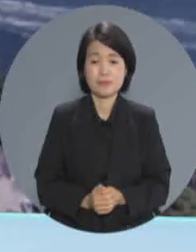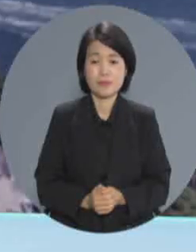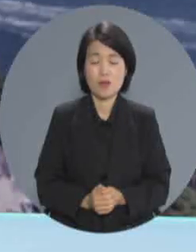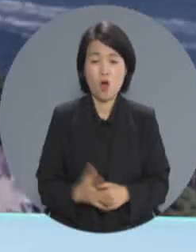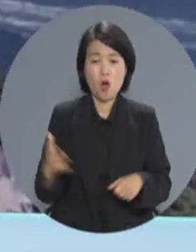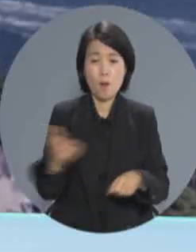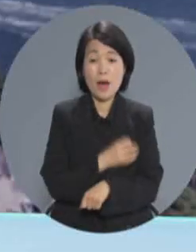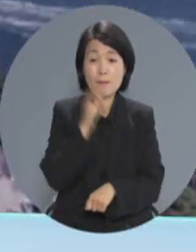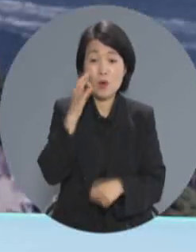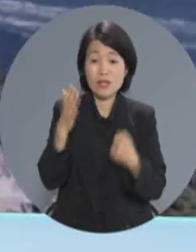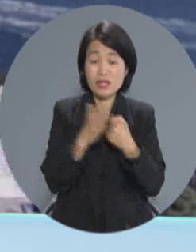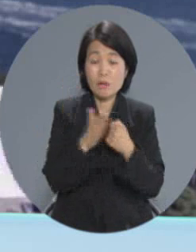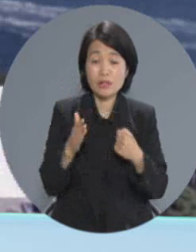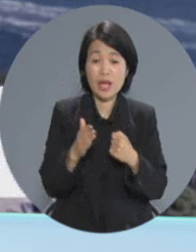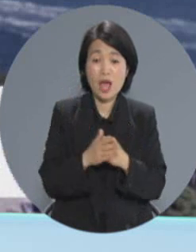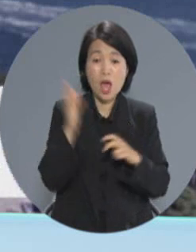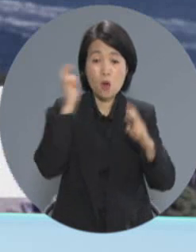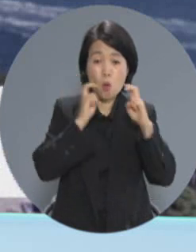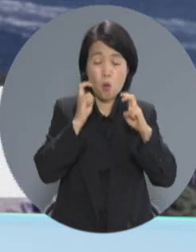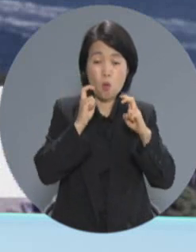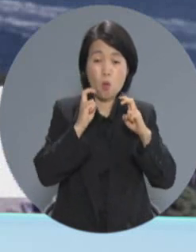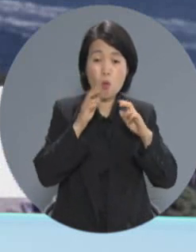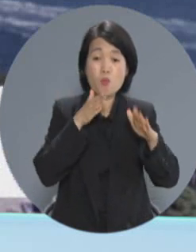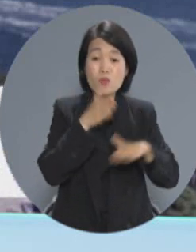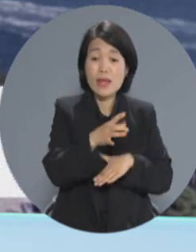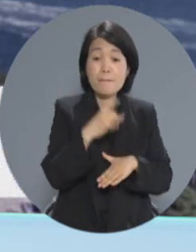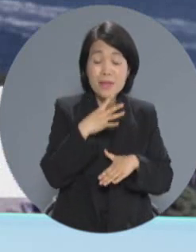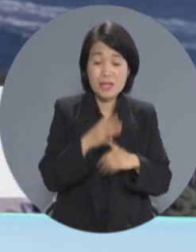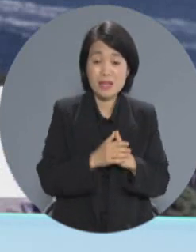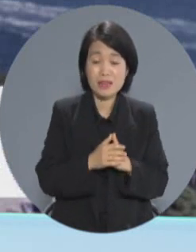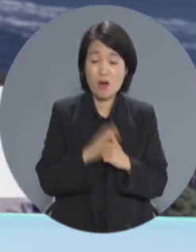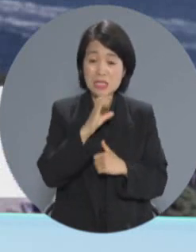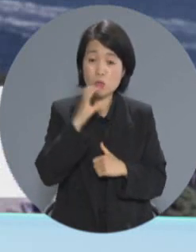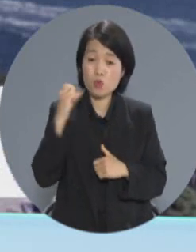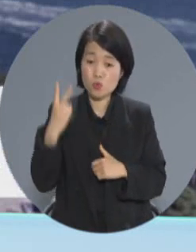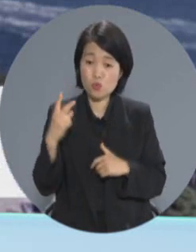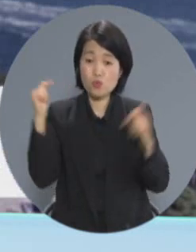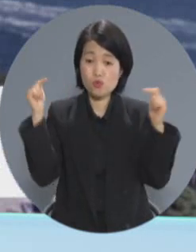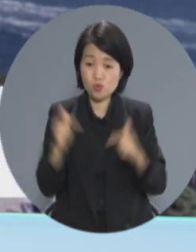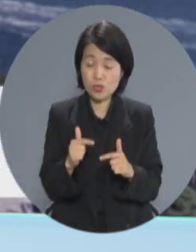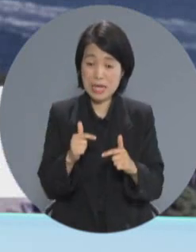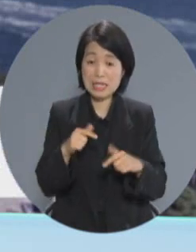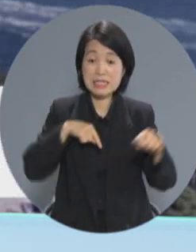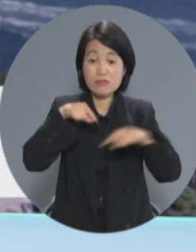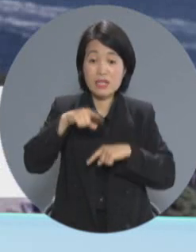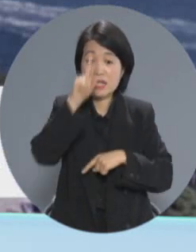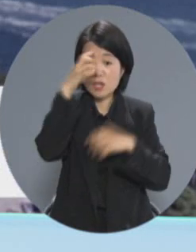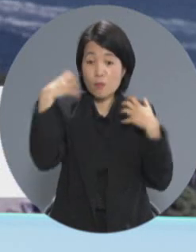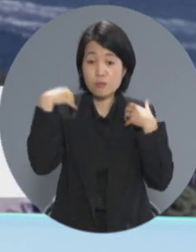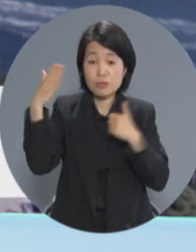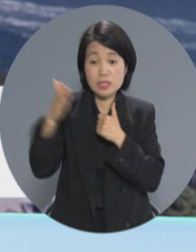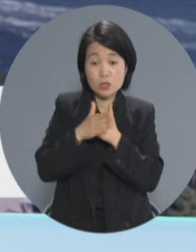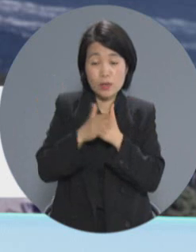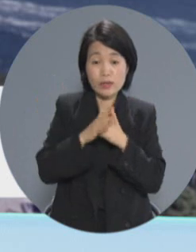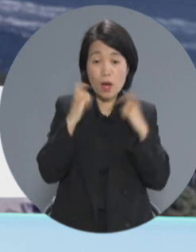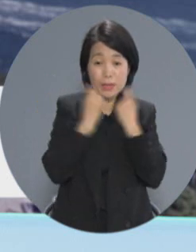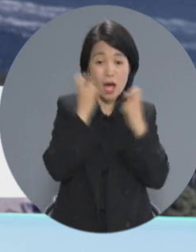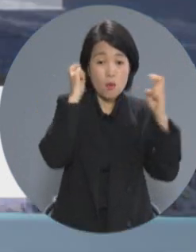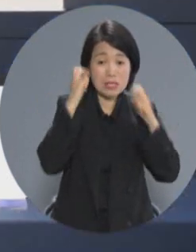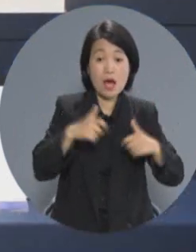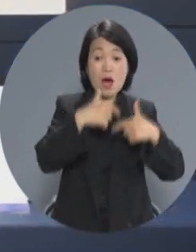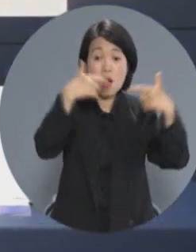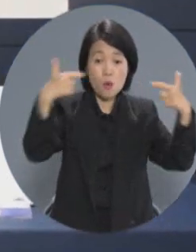막대한 비용 때문에 공공부문에만 그쳤던 대단위 발전시설 온실가스 저감 정책이 정부 지원을 바탕으로 민간